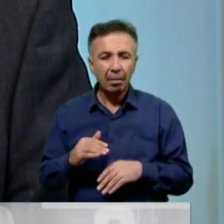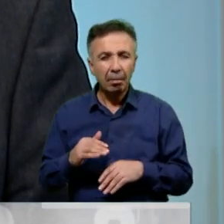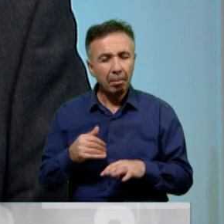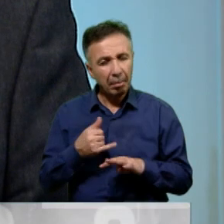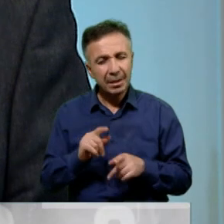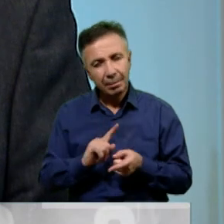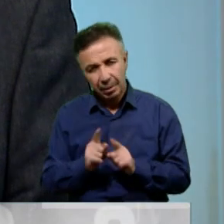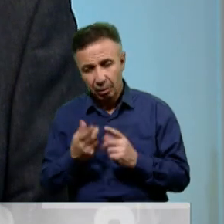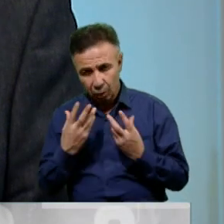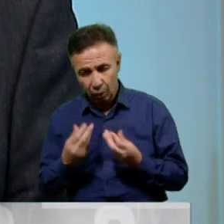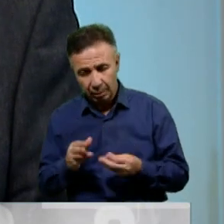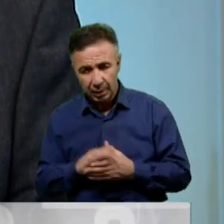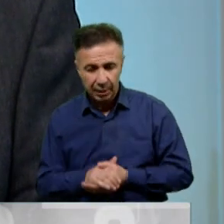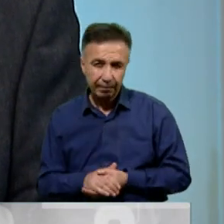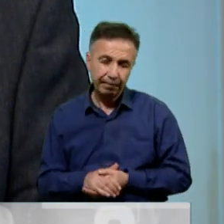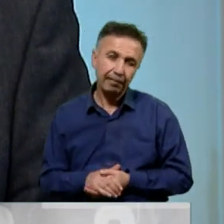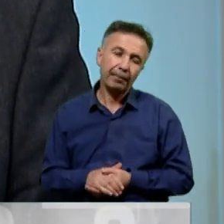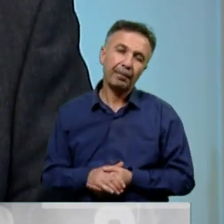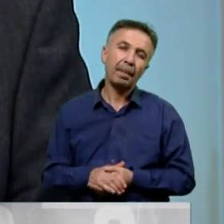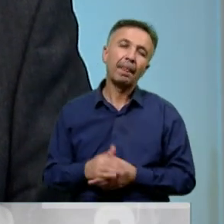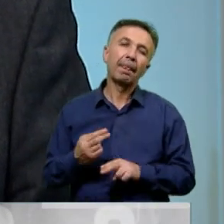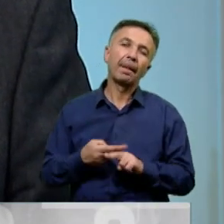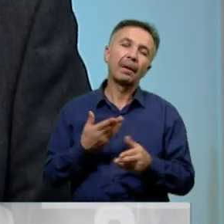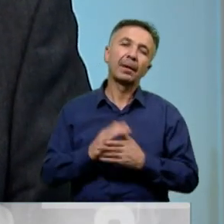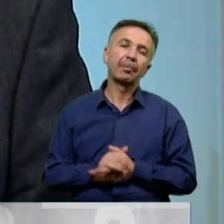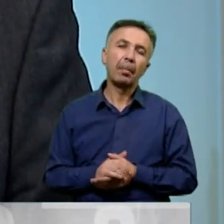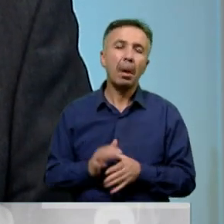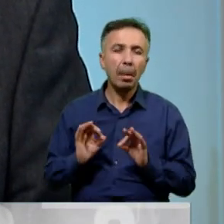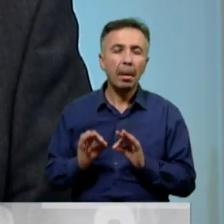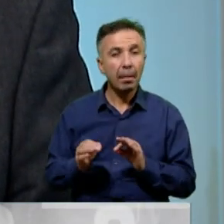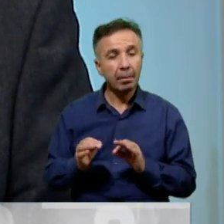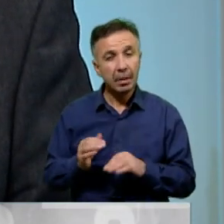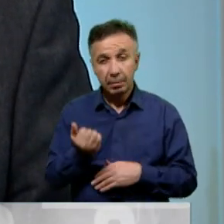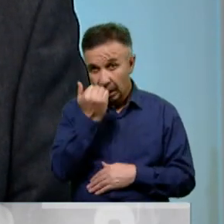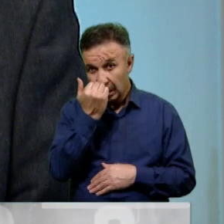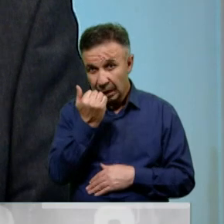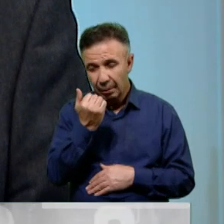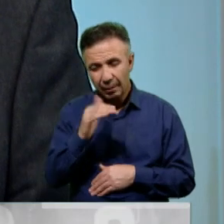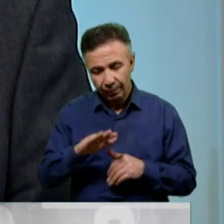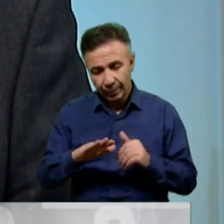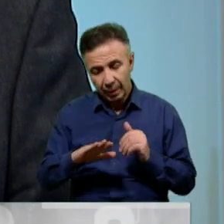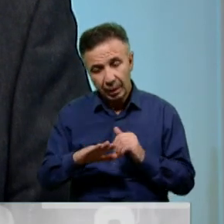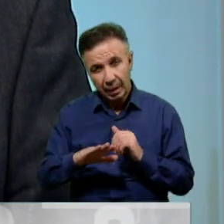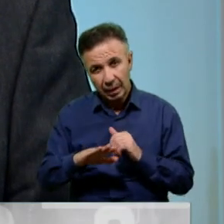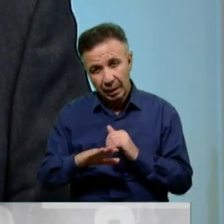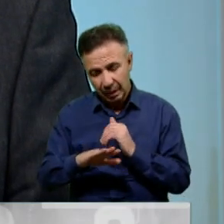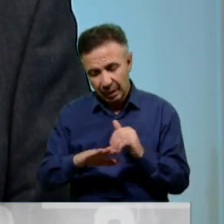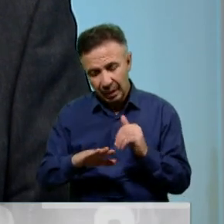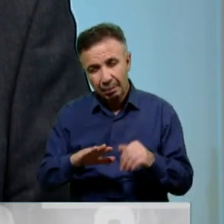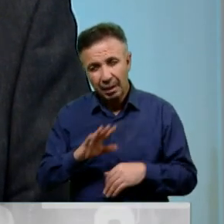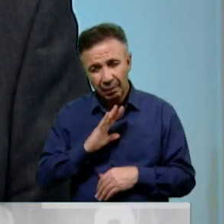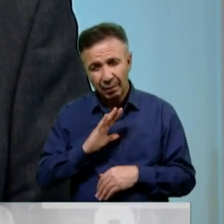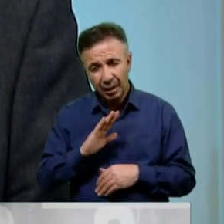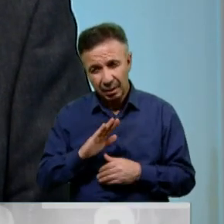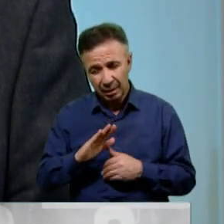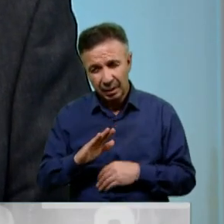şey olsaydı biz ne diyecektik? Mesela devamlı bir kanama oluyorsa... O zaman Şafii mezhebini taklit ettiler. Tabii Şafii mezhebi önümüzde